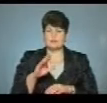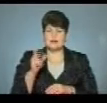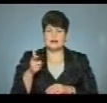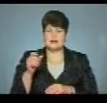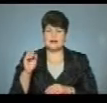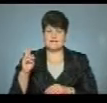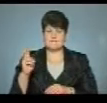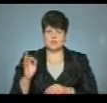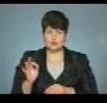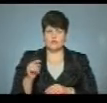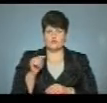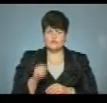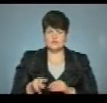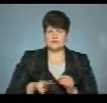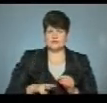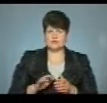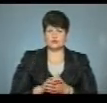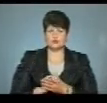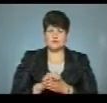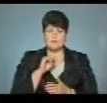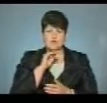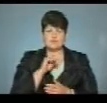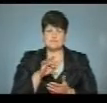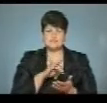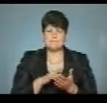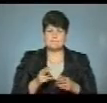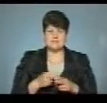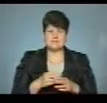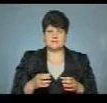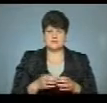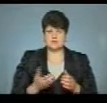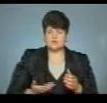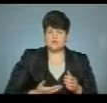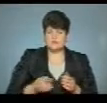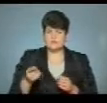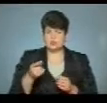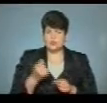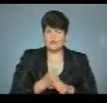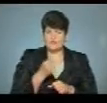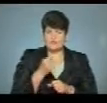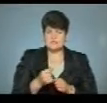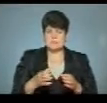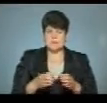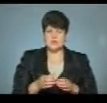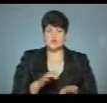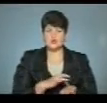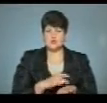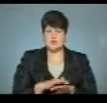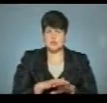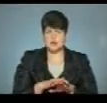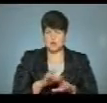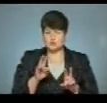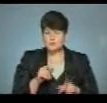товариства навчально-консалтингова компанія «Профіцентр», безпартійний, проживає в Тернополі, висунутий партією «Слуга народу».